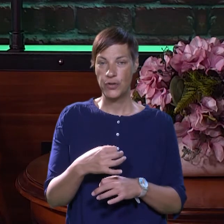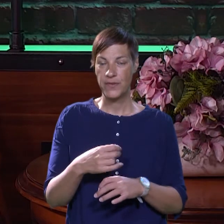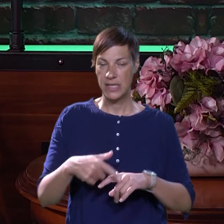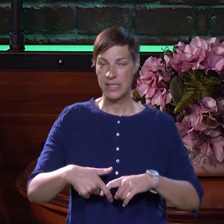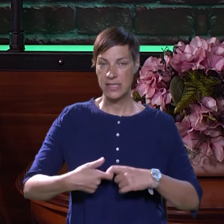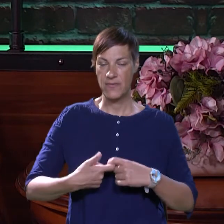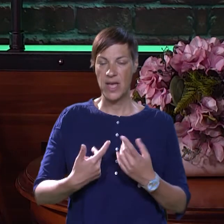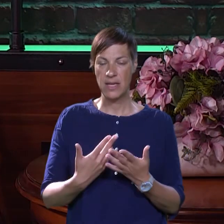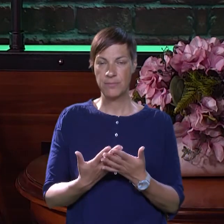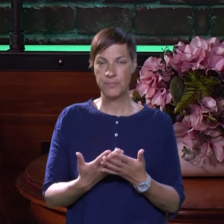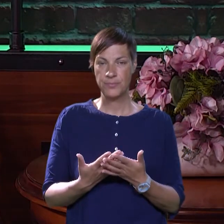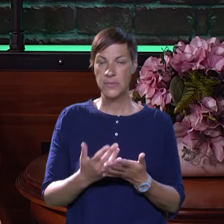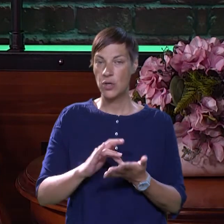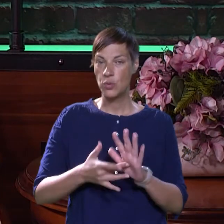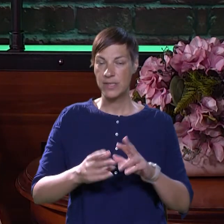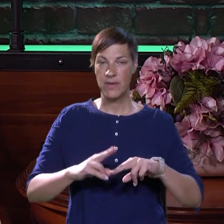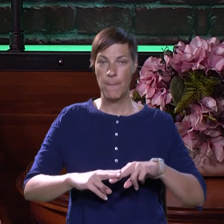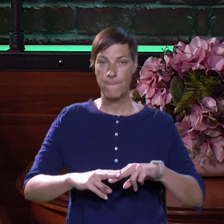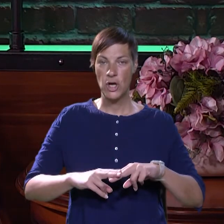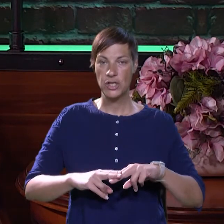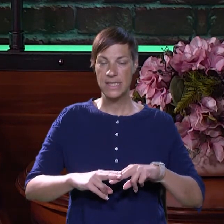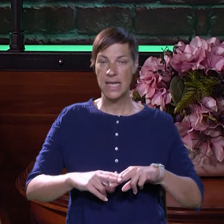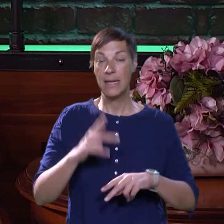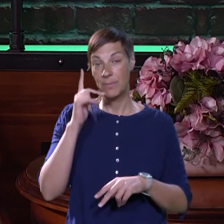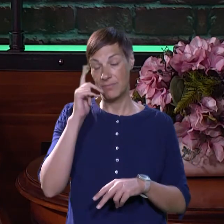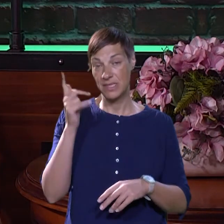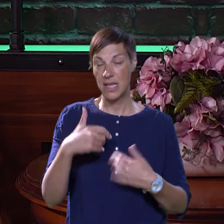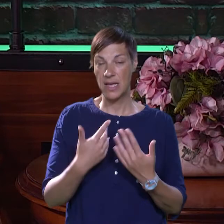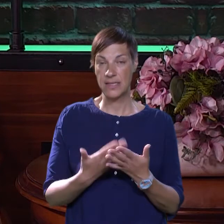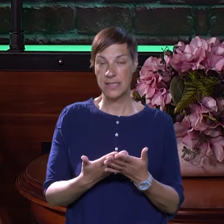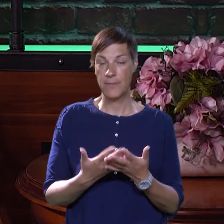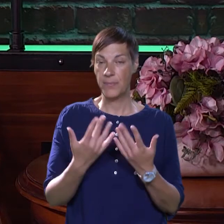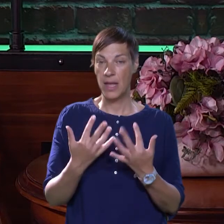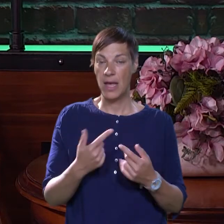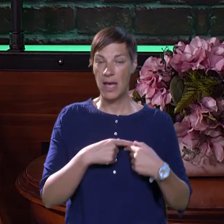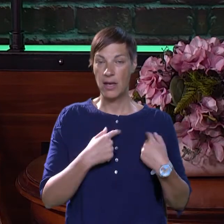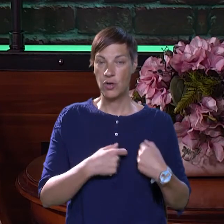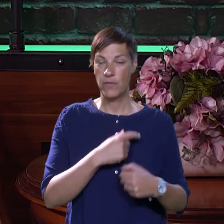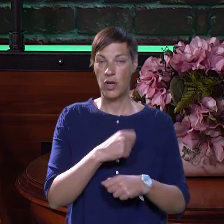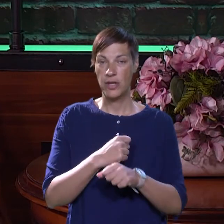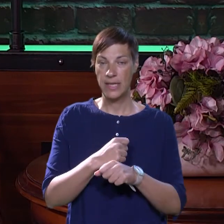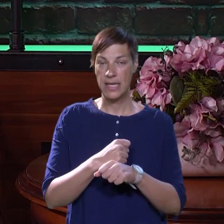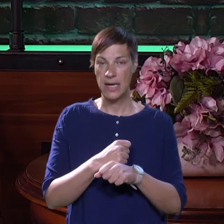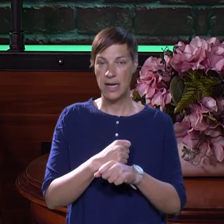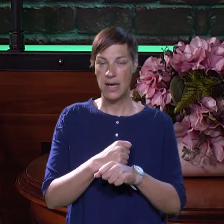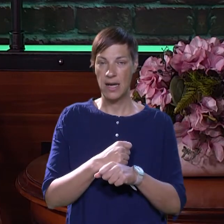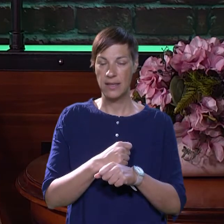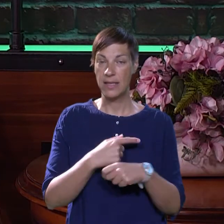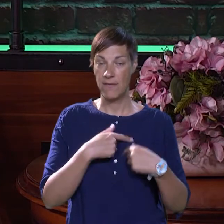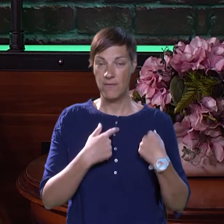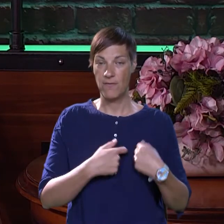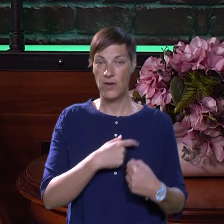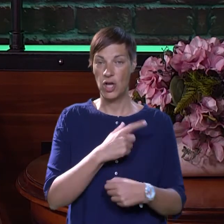osnovne varijable. U svim ostalima, dakle, zna se, dakle, da ukoliko volonter radi,